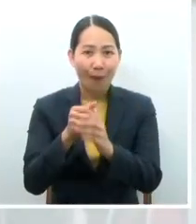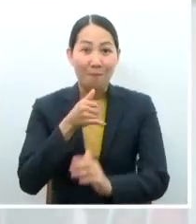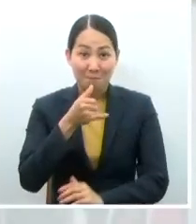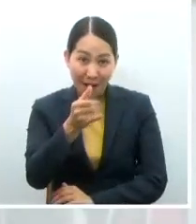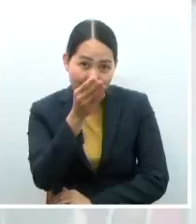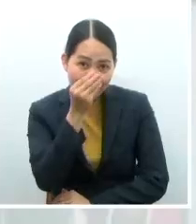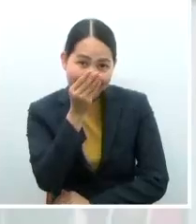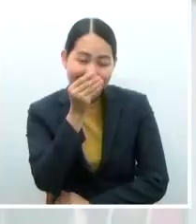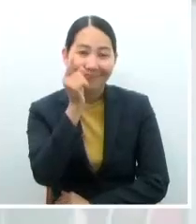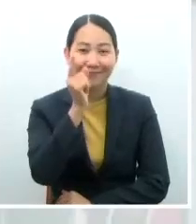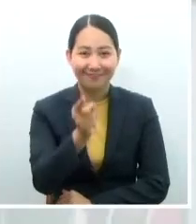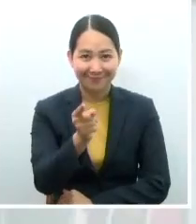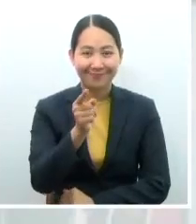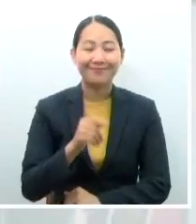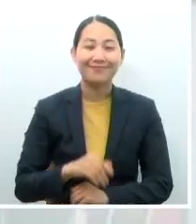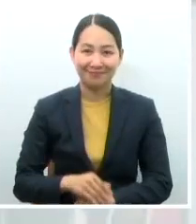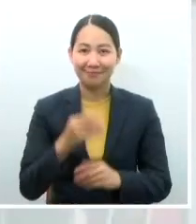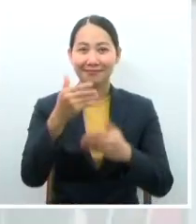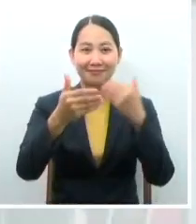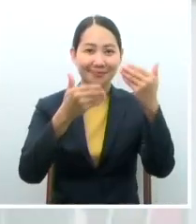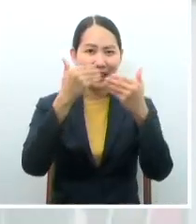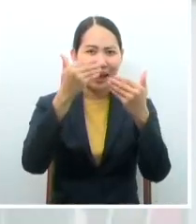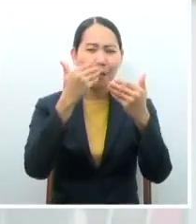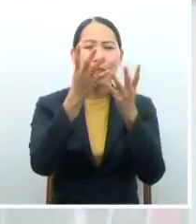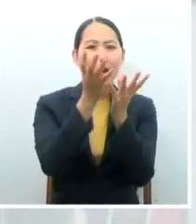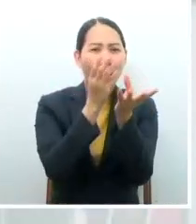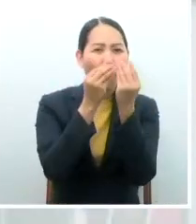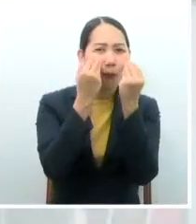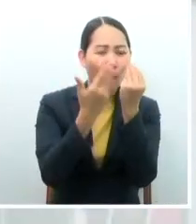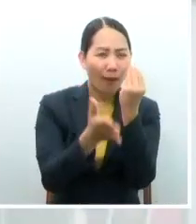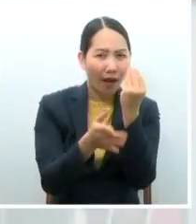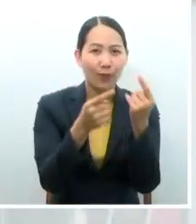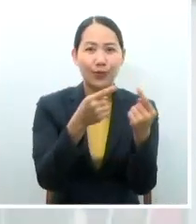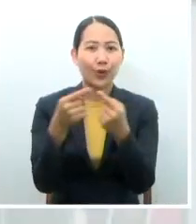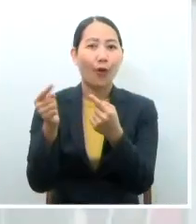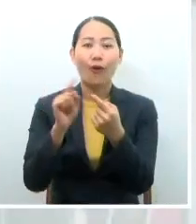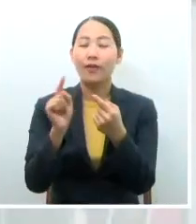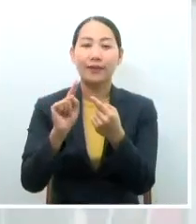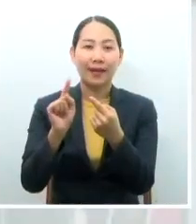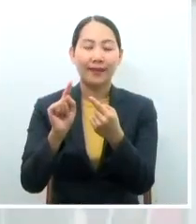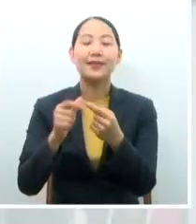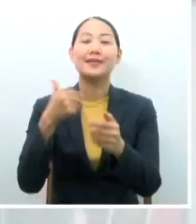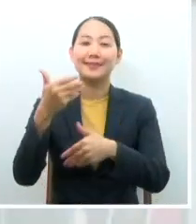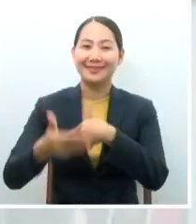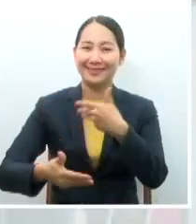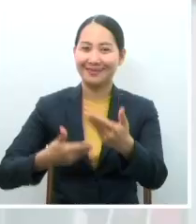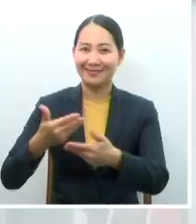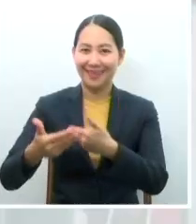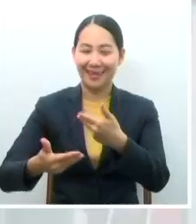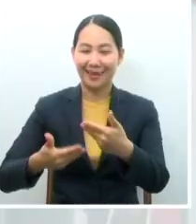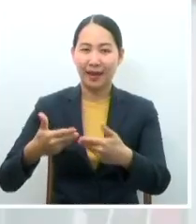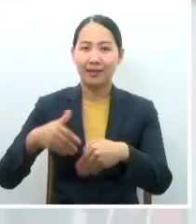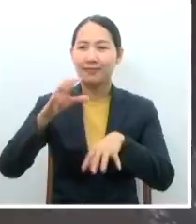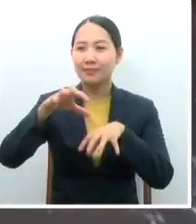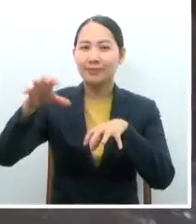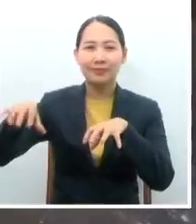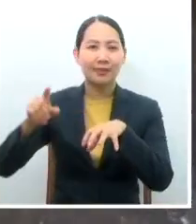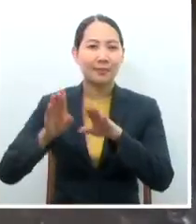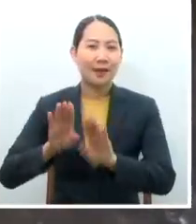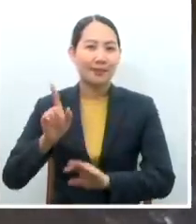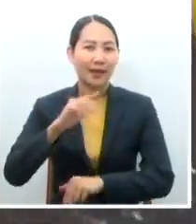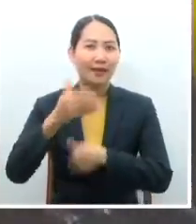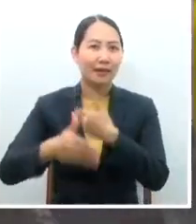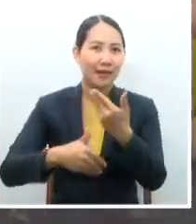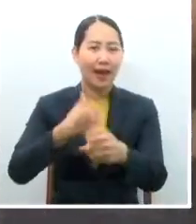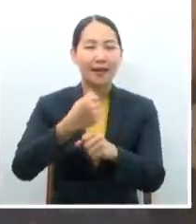ะคะเราก็สามารถนำไปต่อยอดได้ทางการตลาดนะคะไม่ว่าจะเป็นการวางขายในตลาดที่ยังไม่ได้มีสินค้าเหล่านี้นะคะหรือแม้กระทั่งการสร้